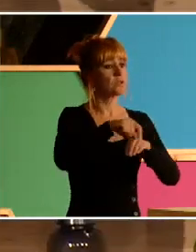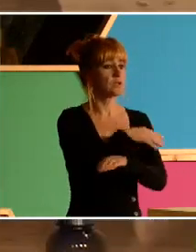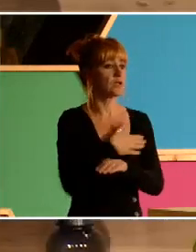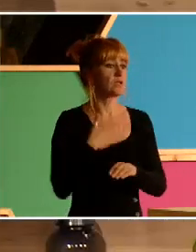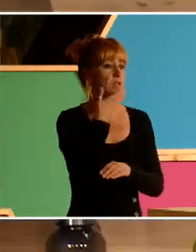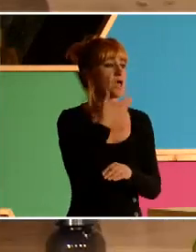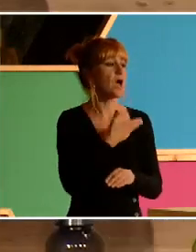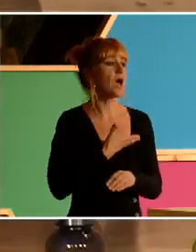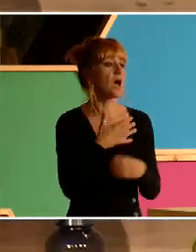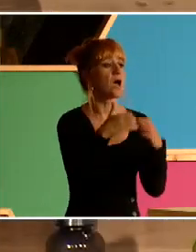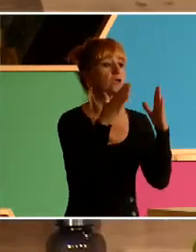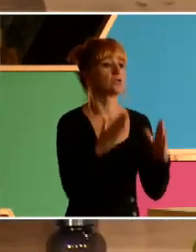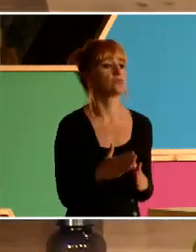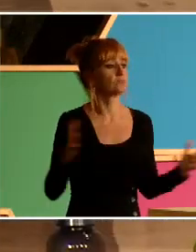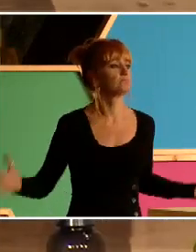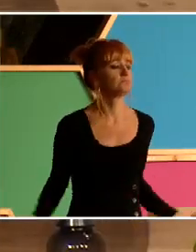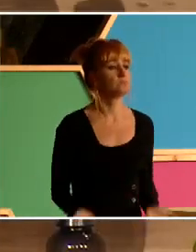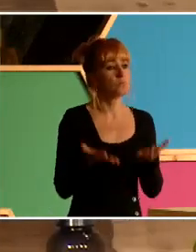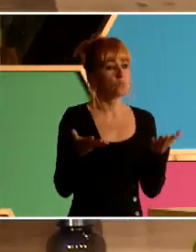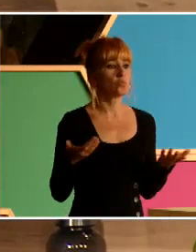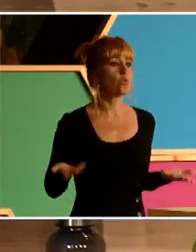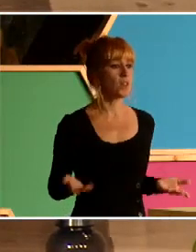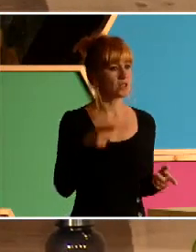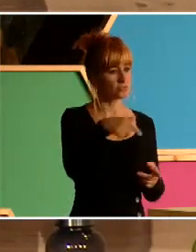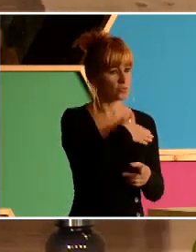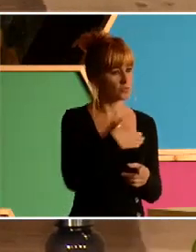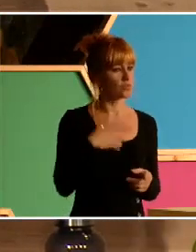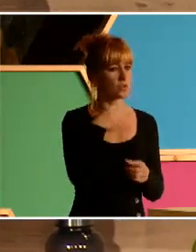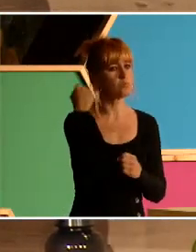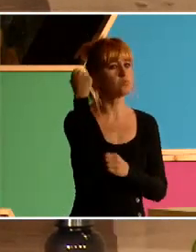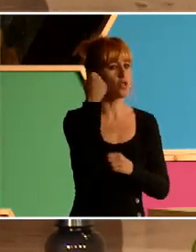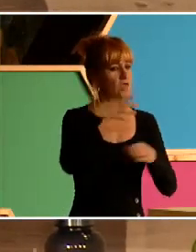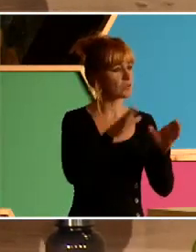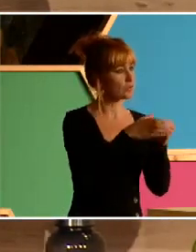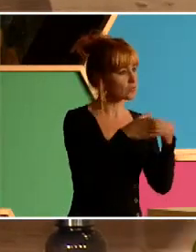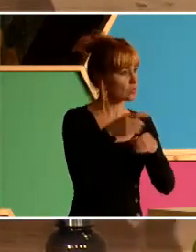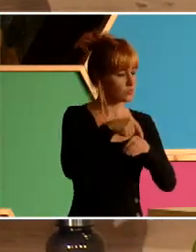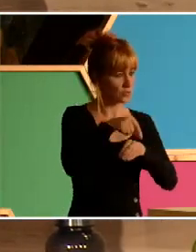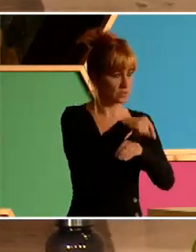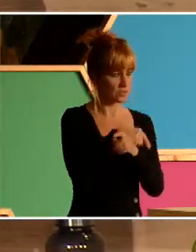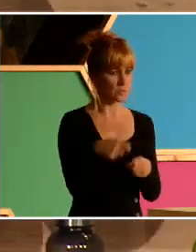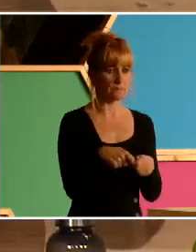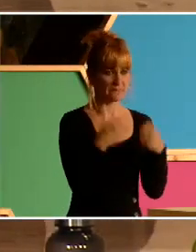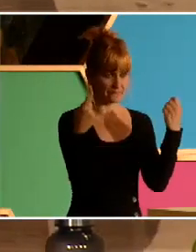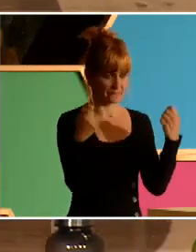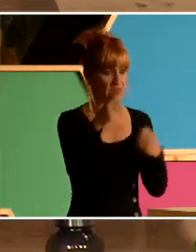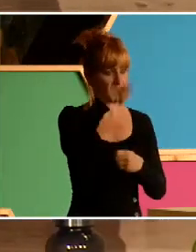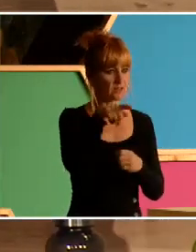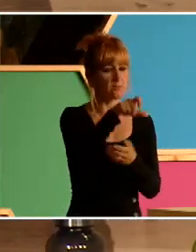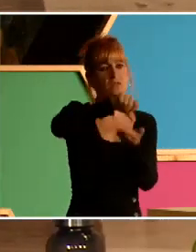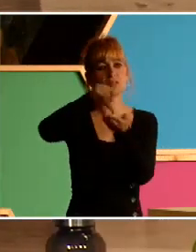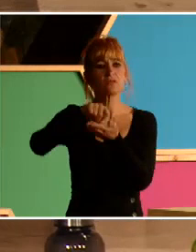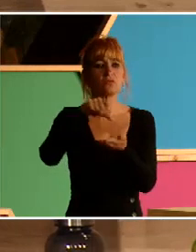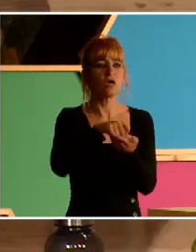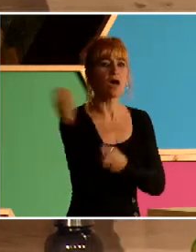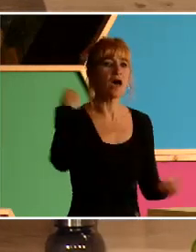ajuntament impulsi. I això és trencar amb la partitocràcia. I això és precisament aconseguir a ciutadania activa,